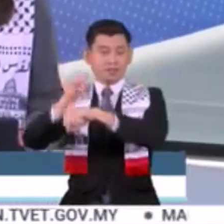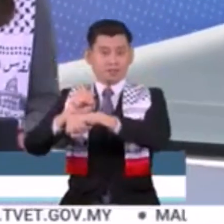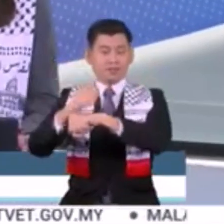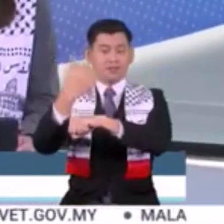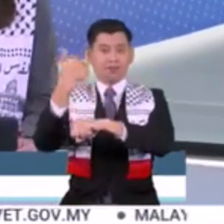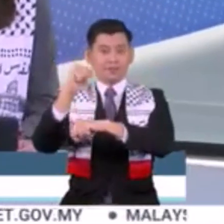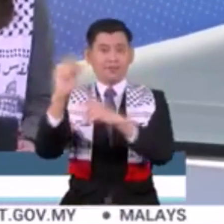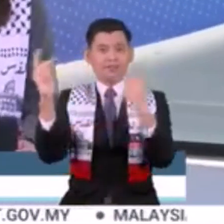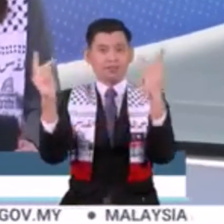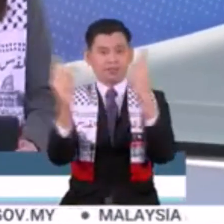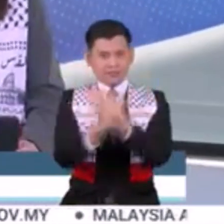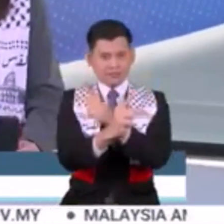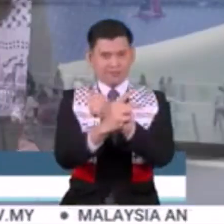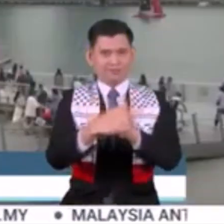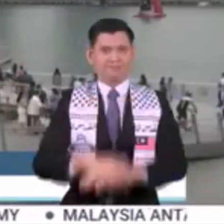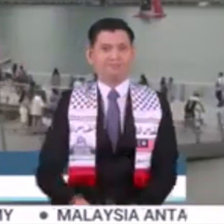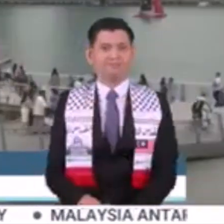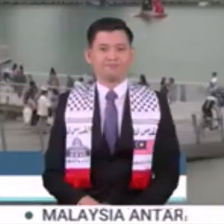bersama Azamuddin Husin.